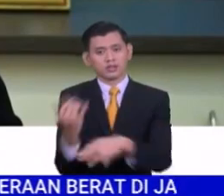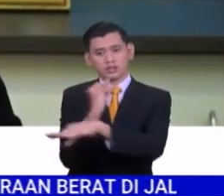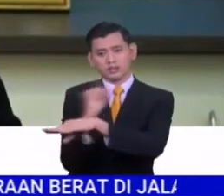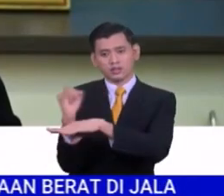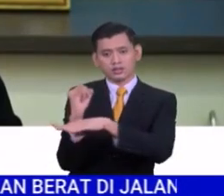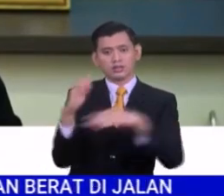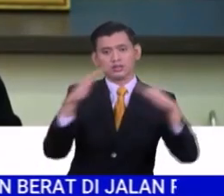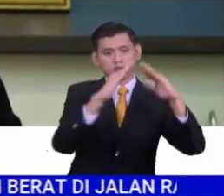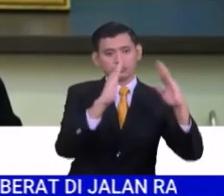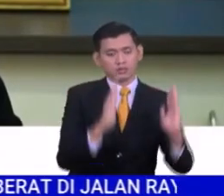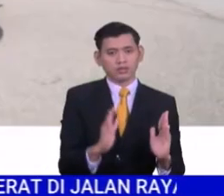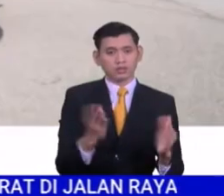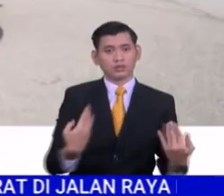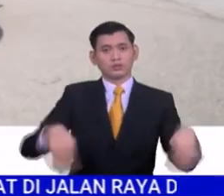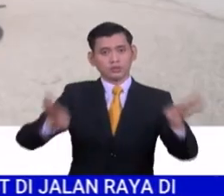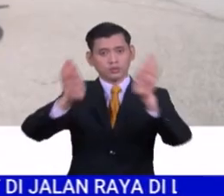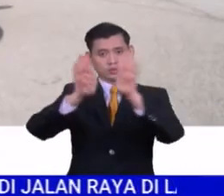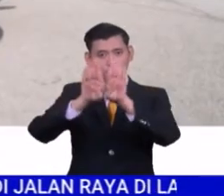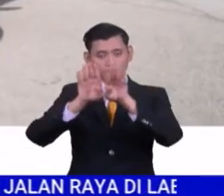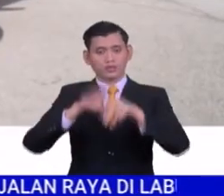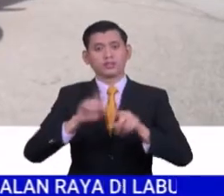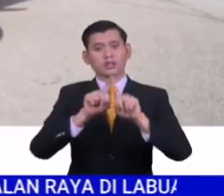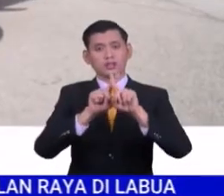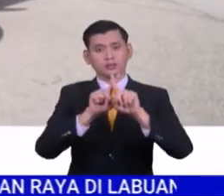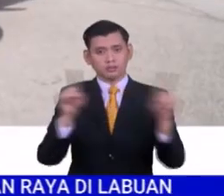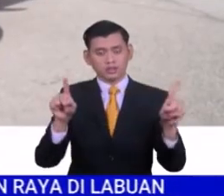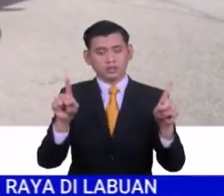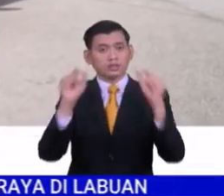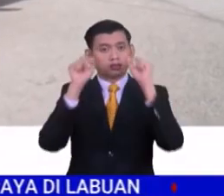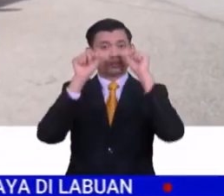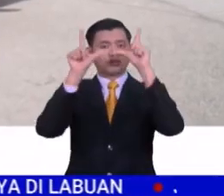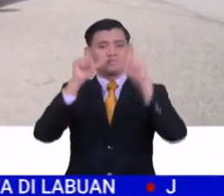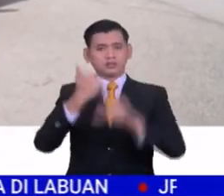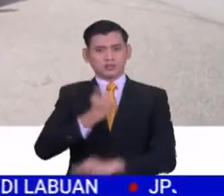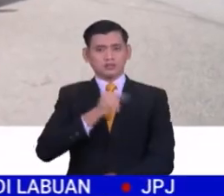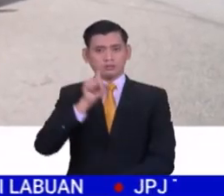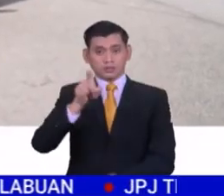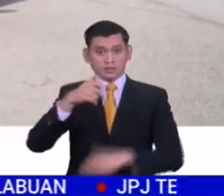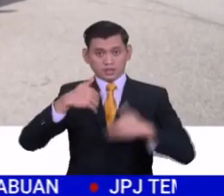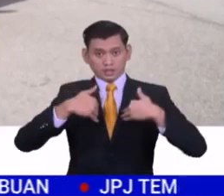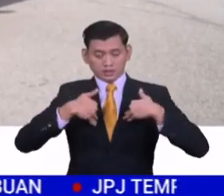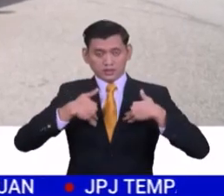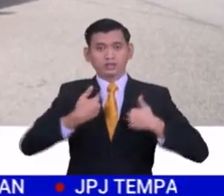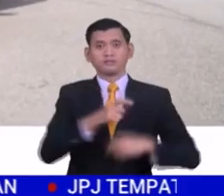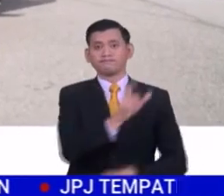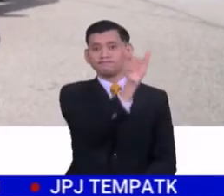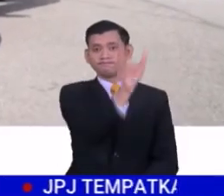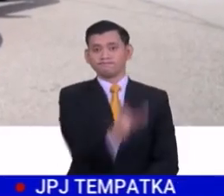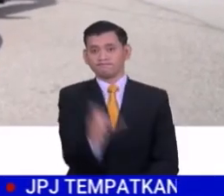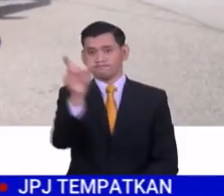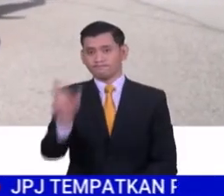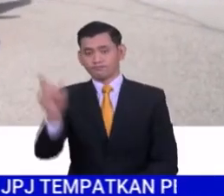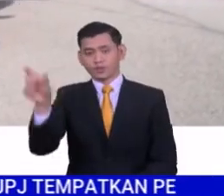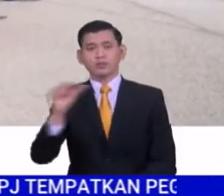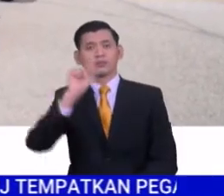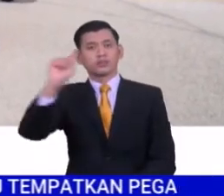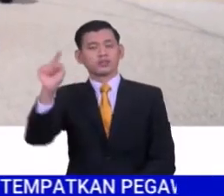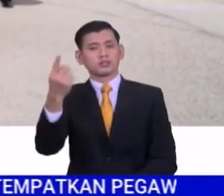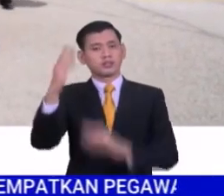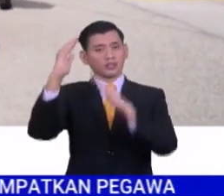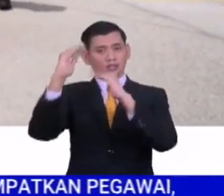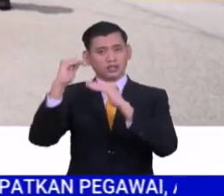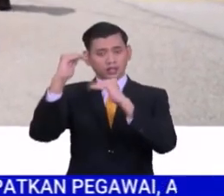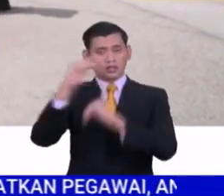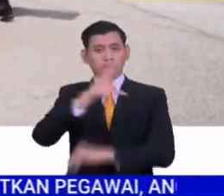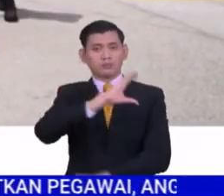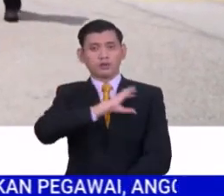juga kawasan pejabat ini ditutup. Namun, kesedaran diri perlu ada pada setiap individu dan tidak hanya mengharapkan